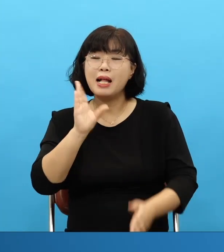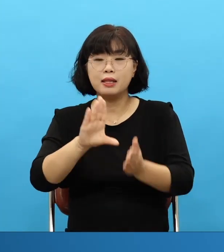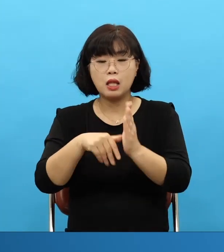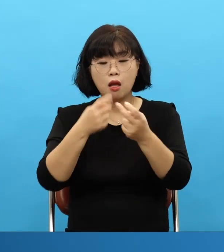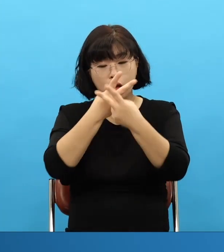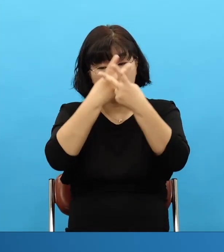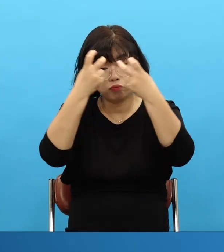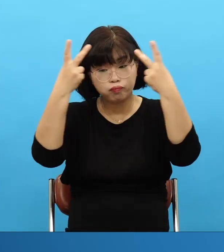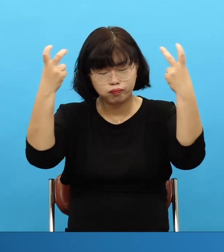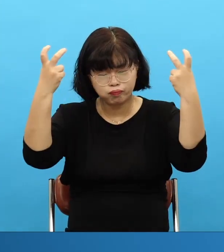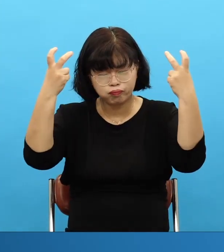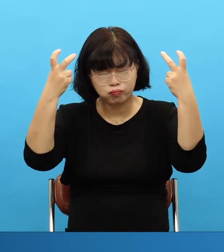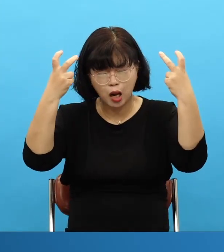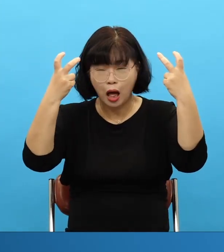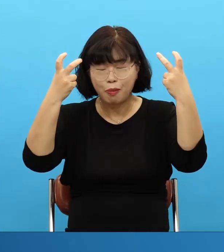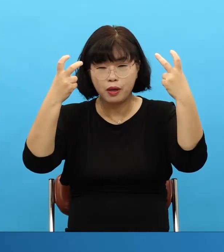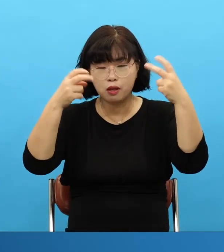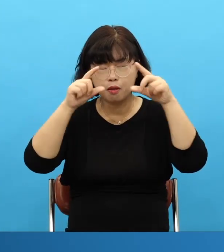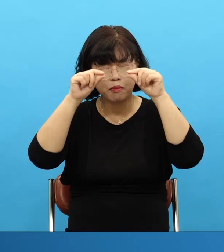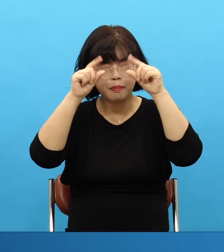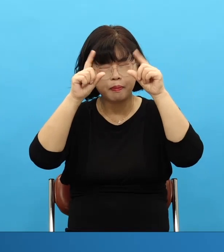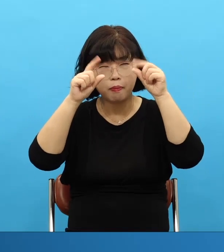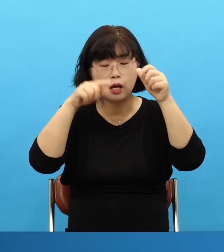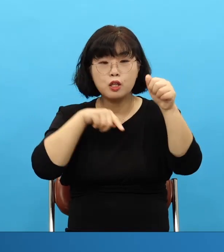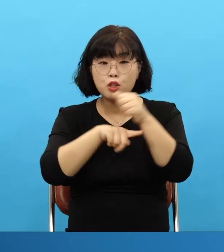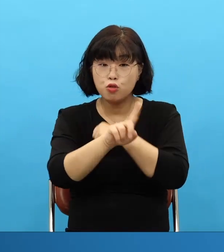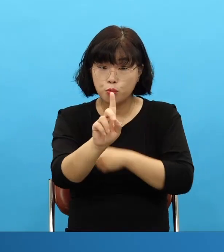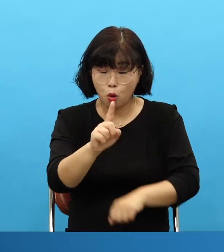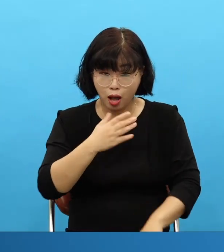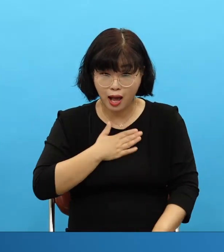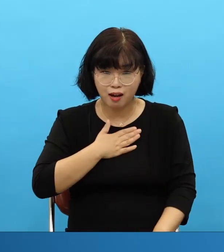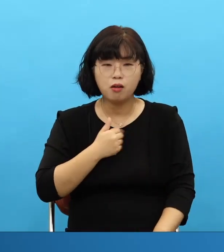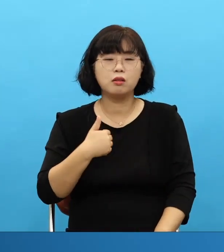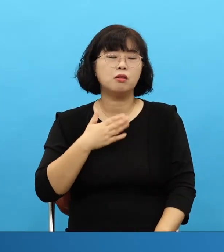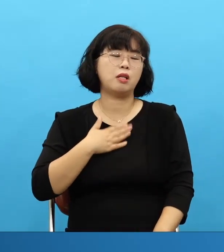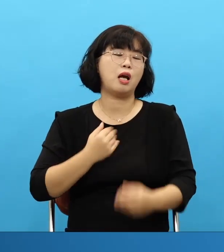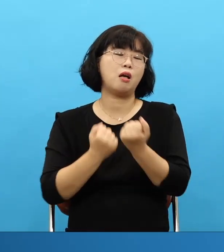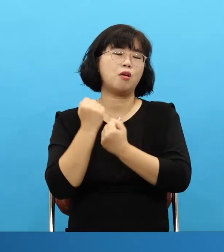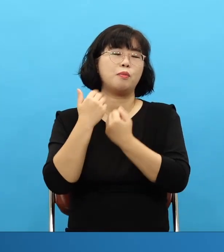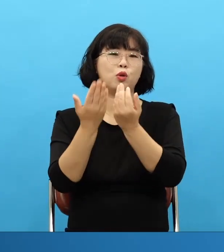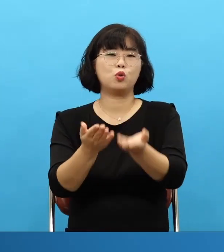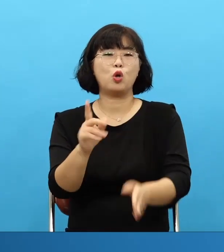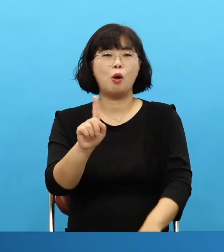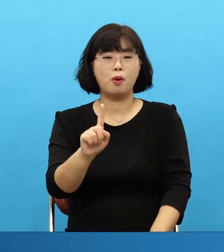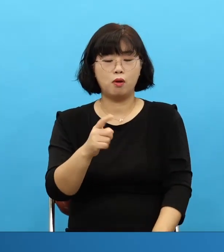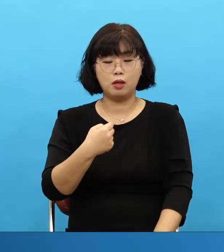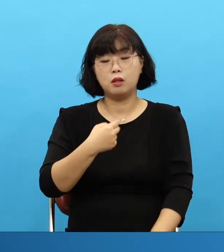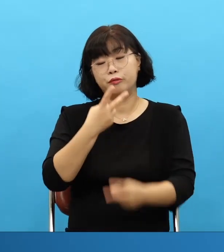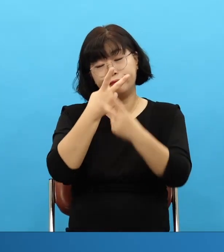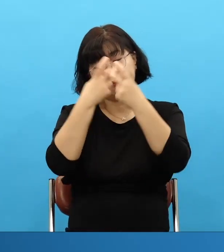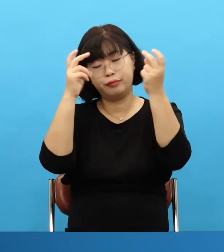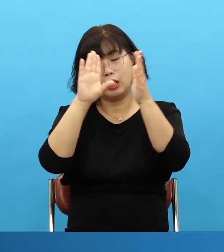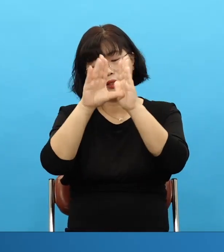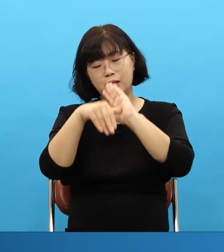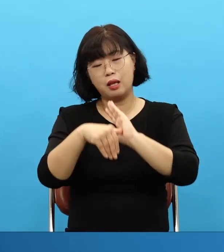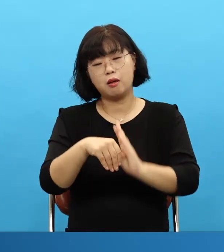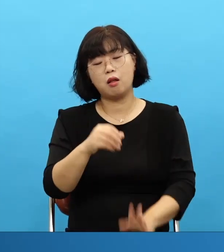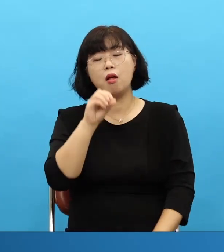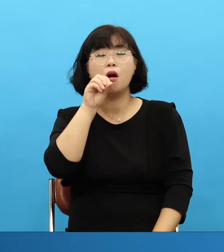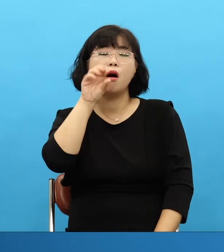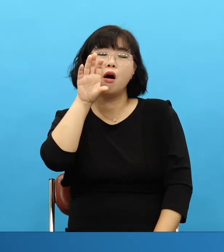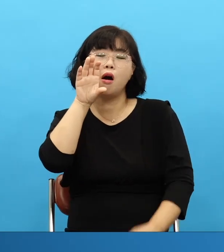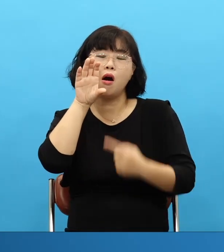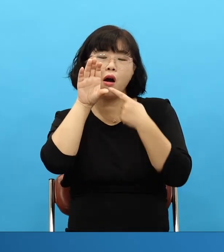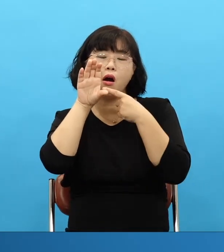you open your mouth as you sleep. 그러면요, 많이 자는 게 곧 죽음입니다. That means then that the longer